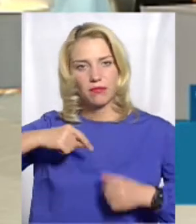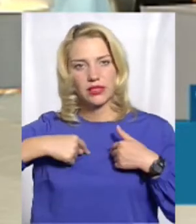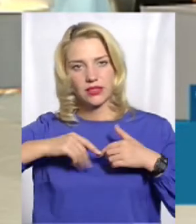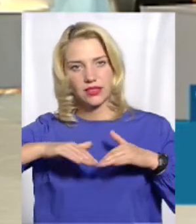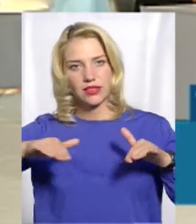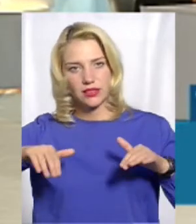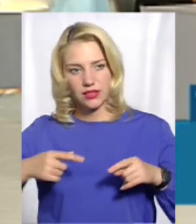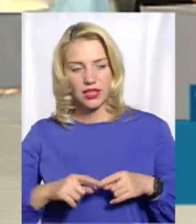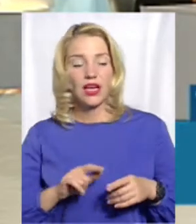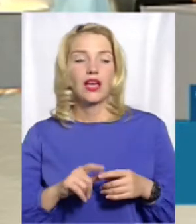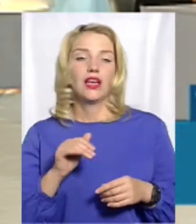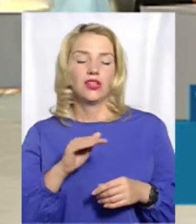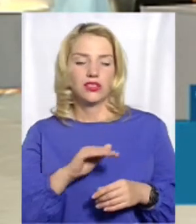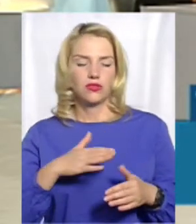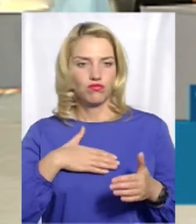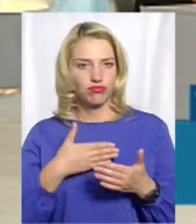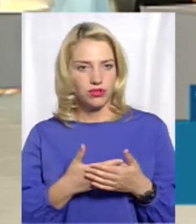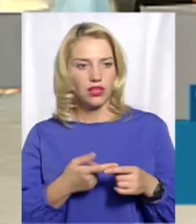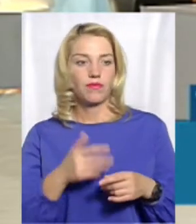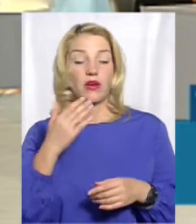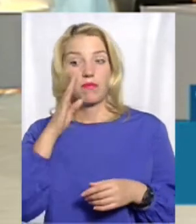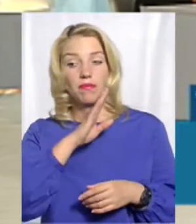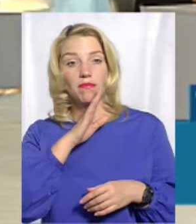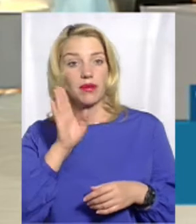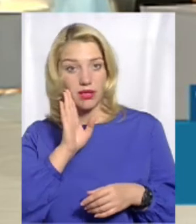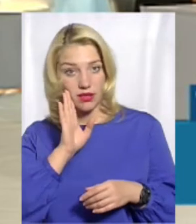до екобусу, чим дорослі. Якщо підходять з мамами, з татами, то